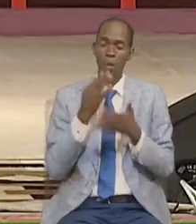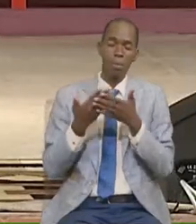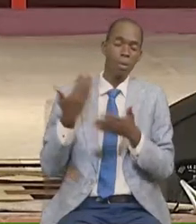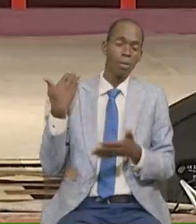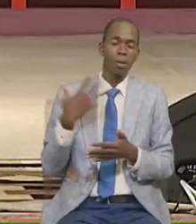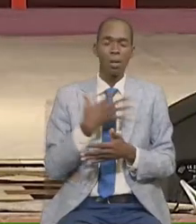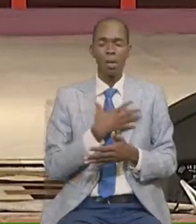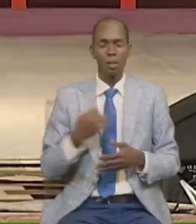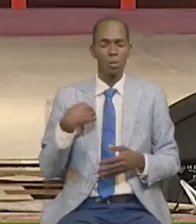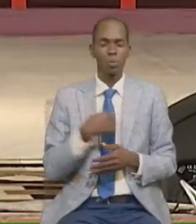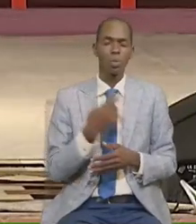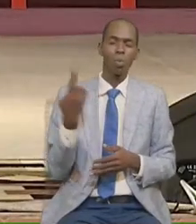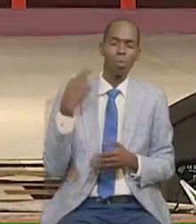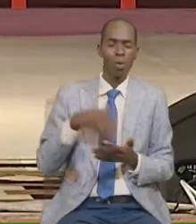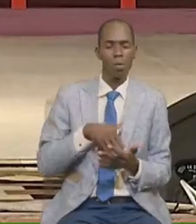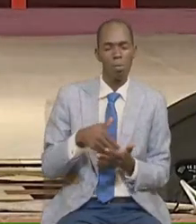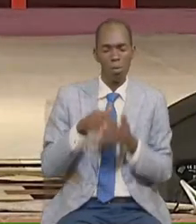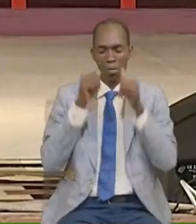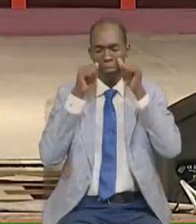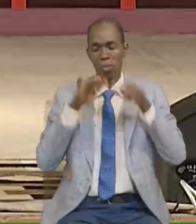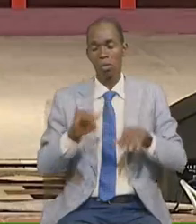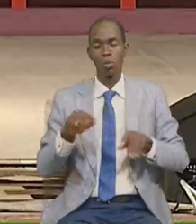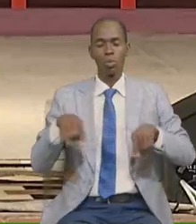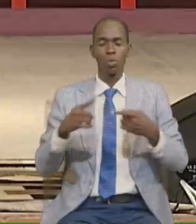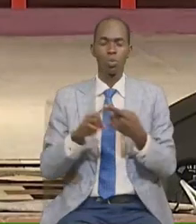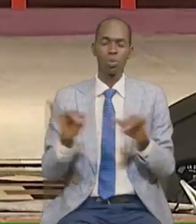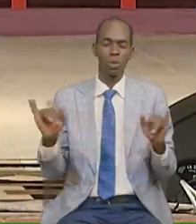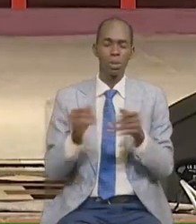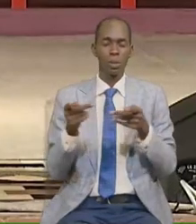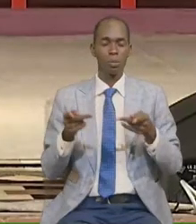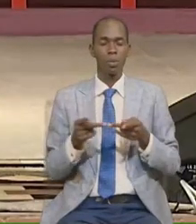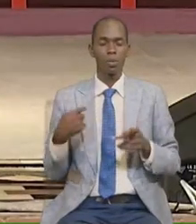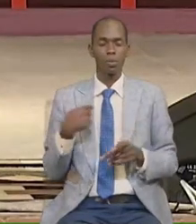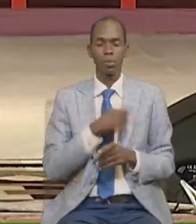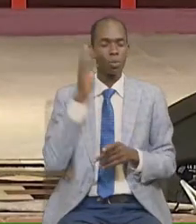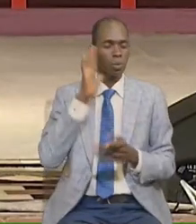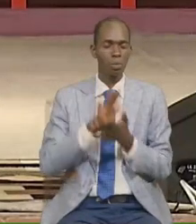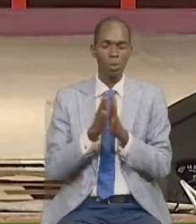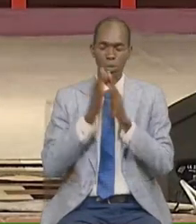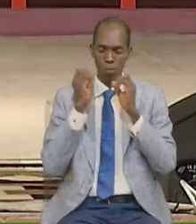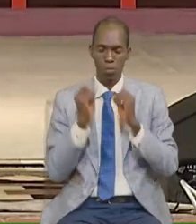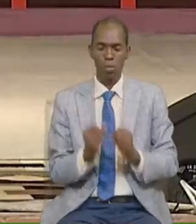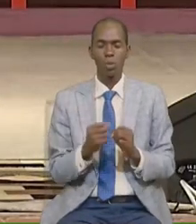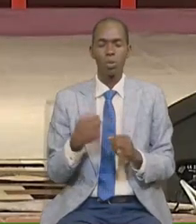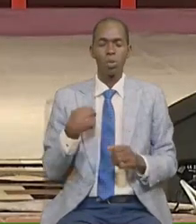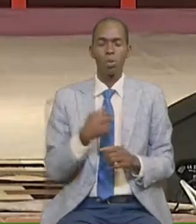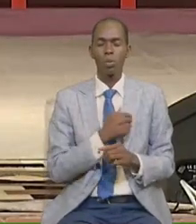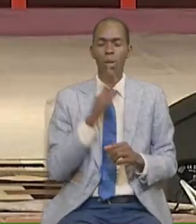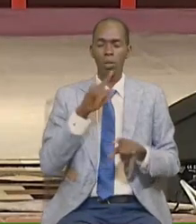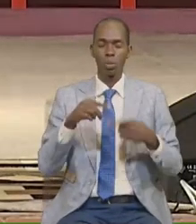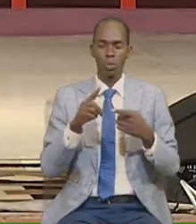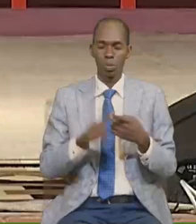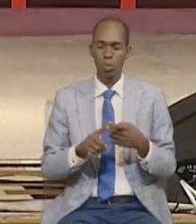et fatigue nous irons dans ces mêmes endroits et nous serons forts nous allons marcher